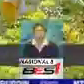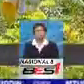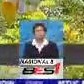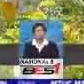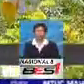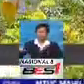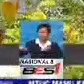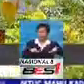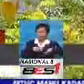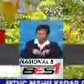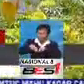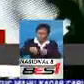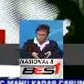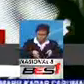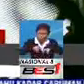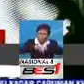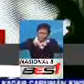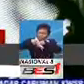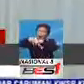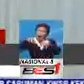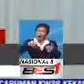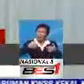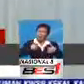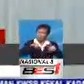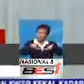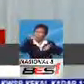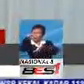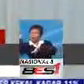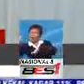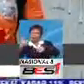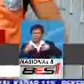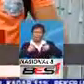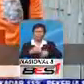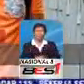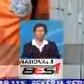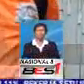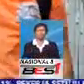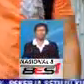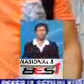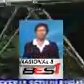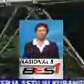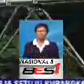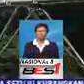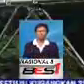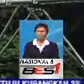Selain melakukan aktiviti berjalan di kanopi ini, ada juga aktiviti lain yang ditawarkan.